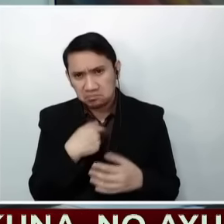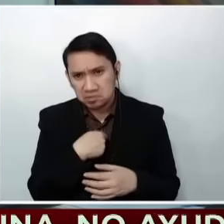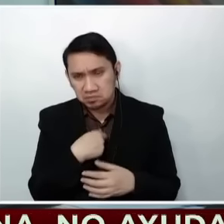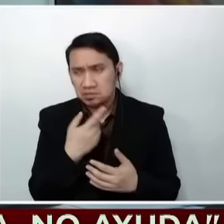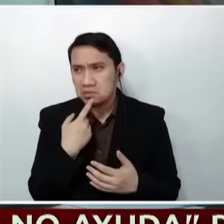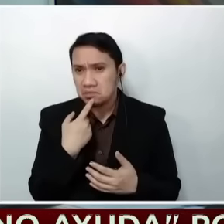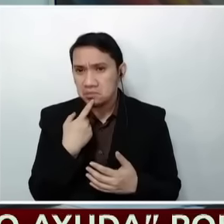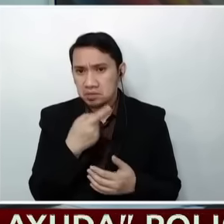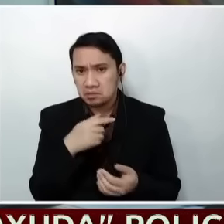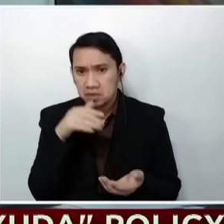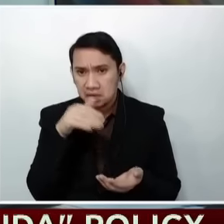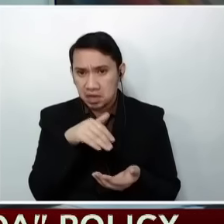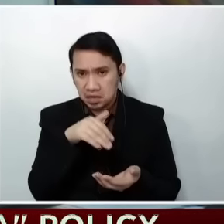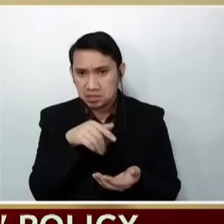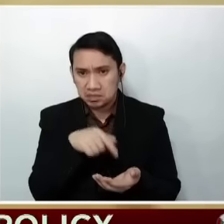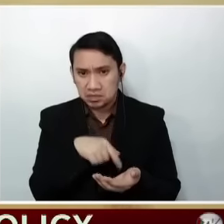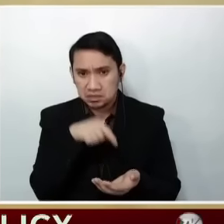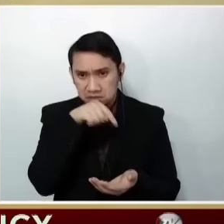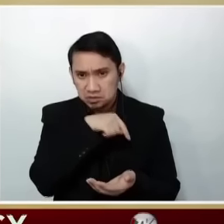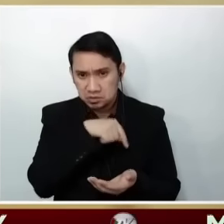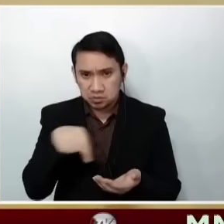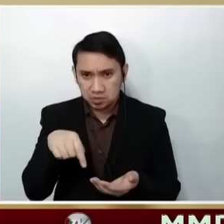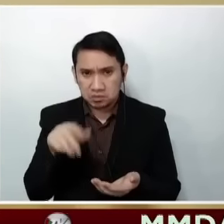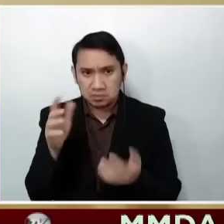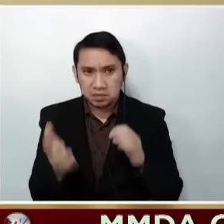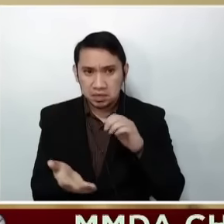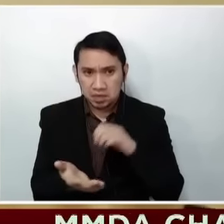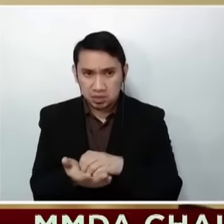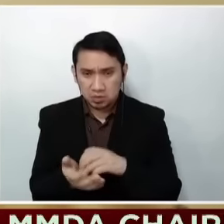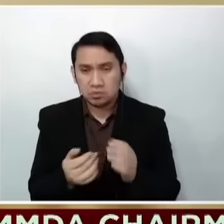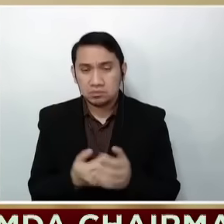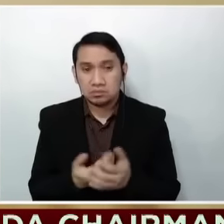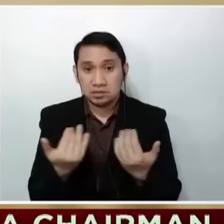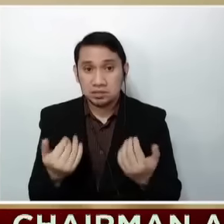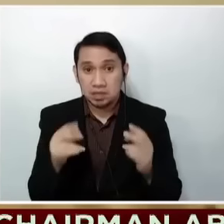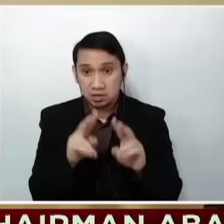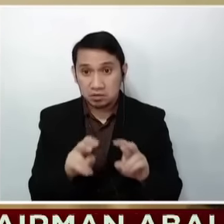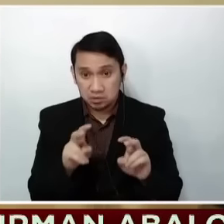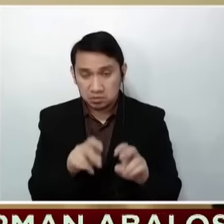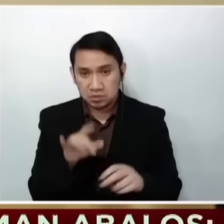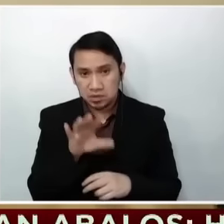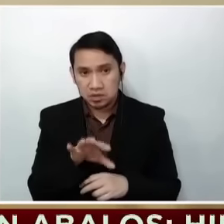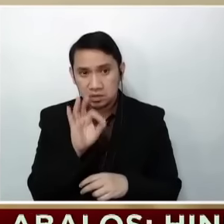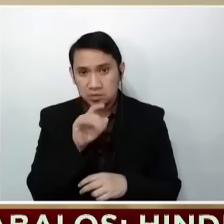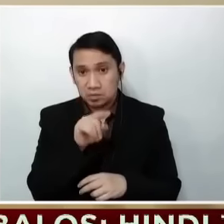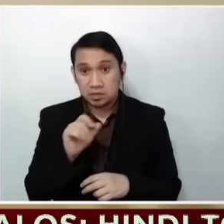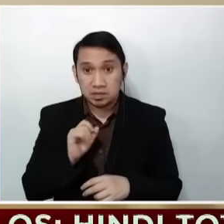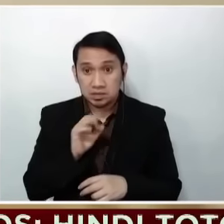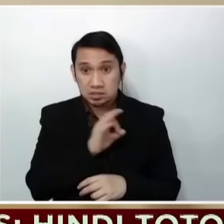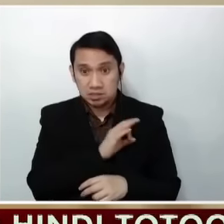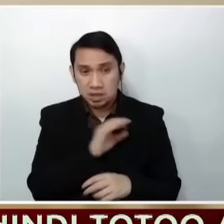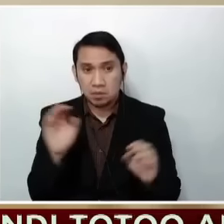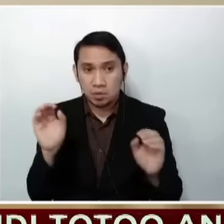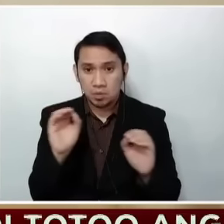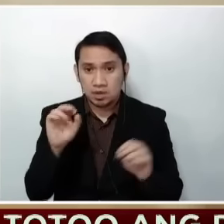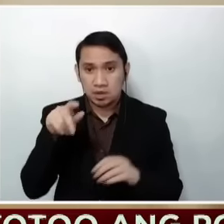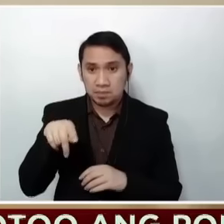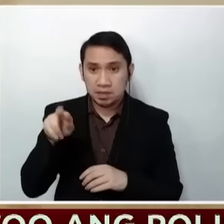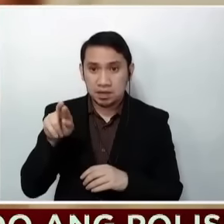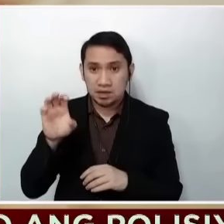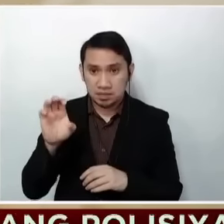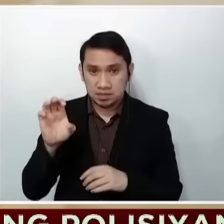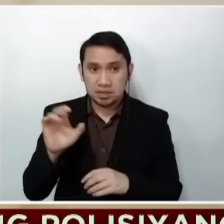mag-aaral na siya this week, mag-e-enroll na siya. Nagsimula ang investigasyon ng matuklasan ng sarili niyang staff na wala siyang PRC ID